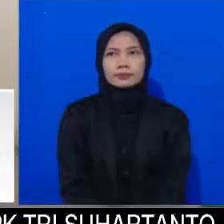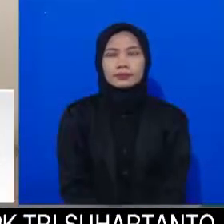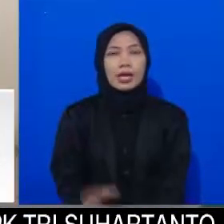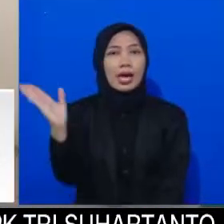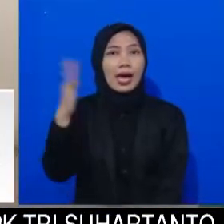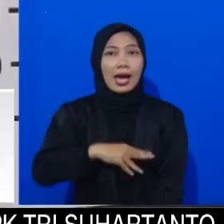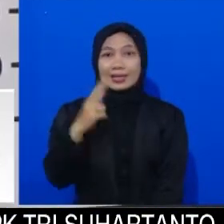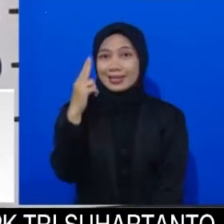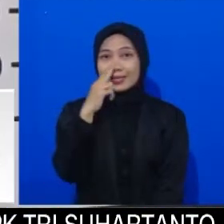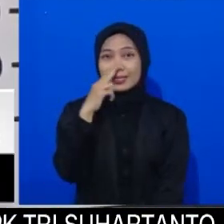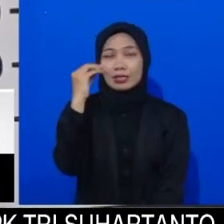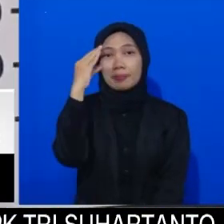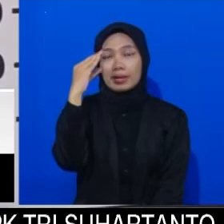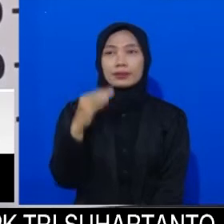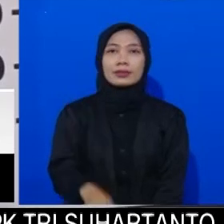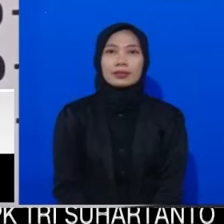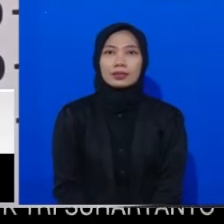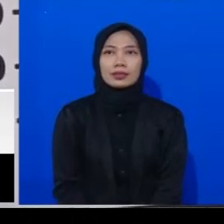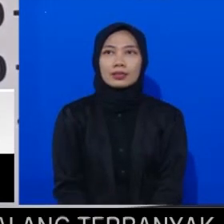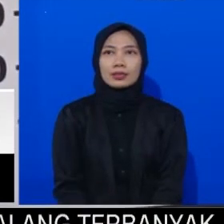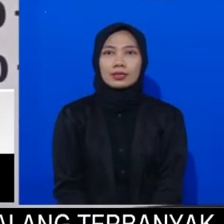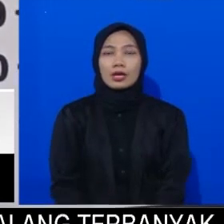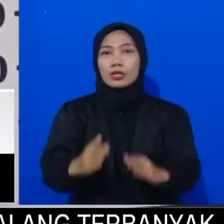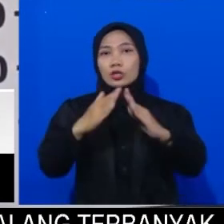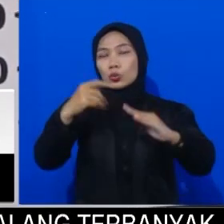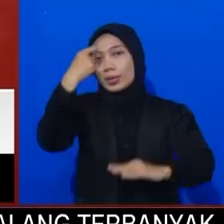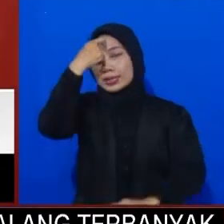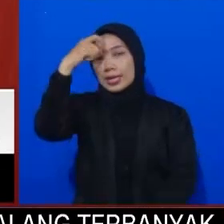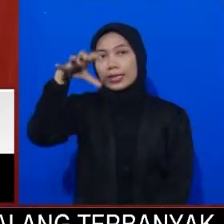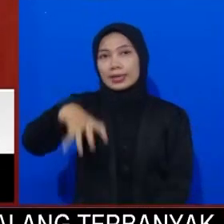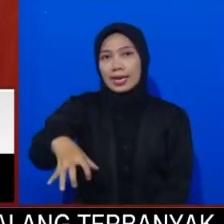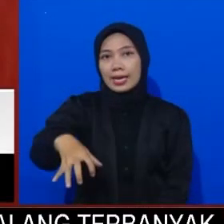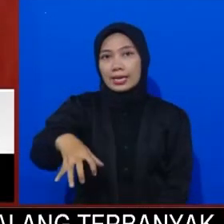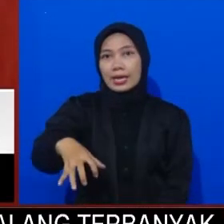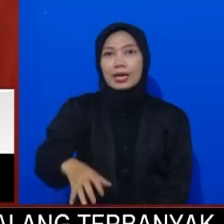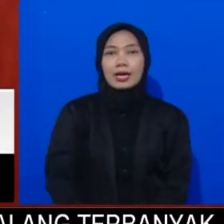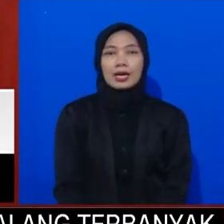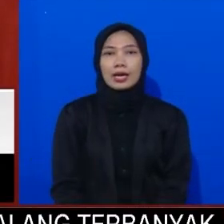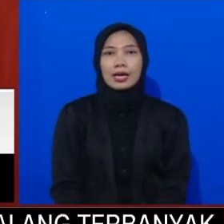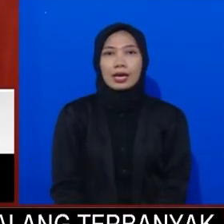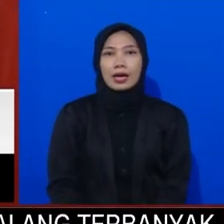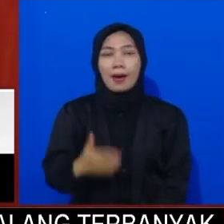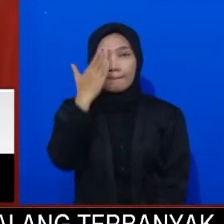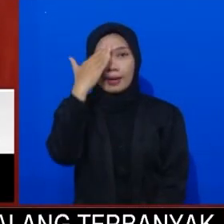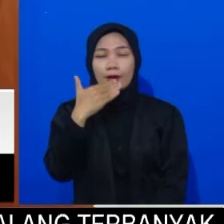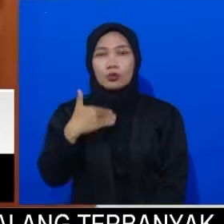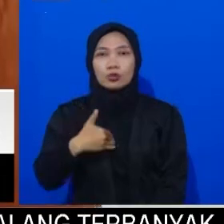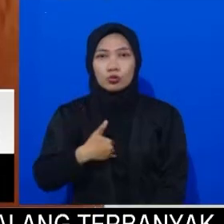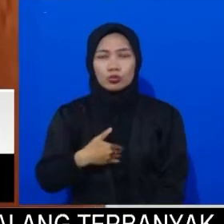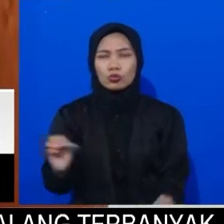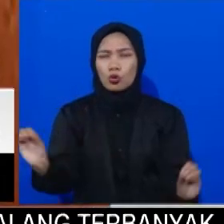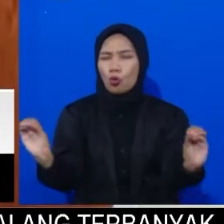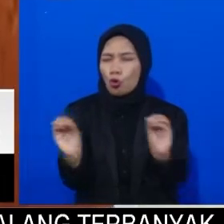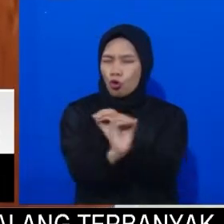Senin pagi, ruangan sejumlah poliklinik di RSUD Casan Boisori, Ternate terpantau kosong melompong. Tidak